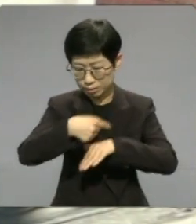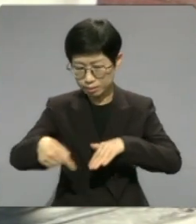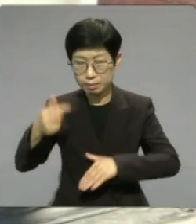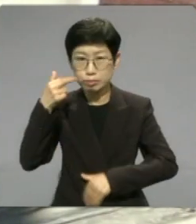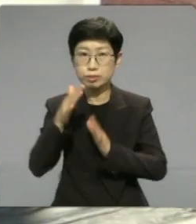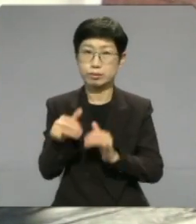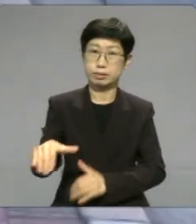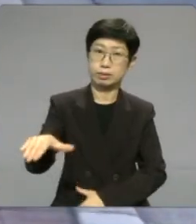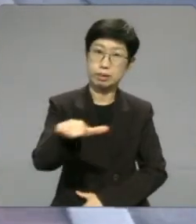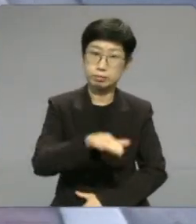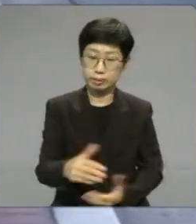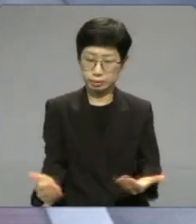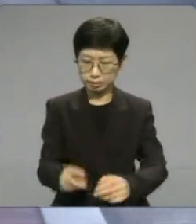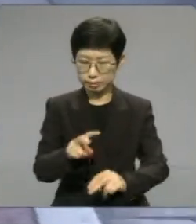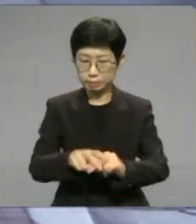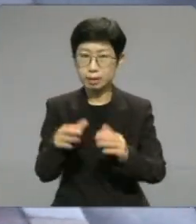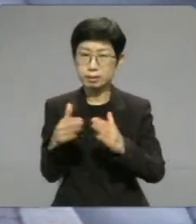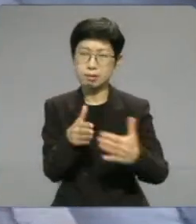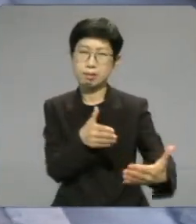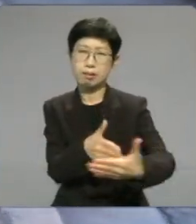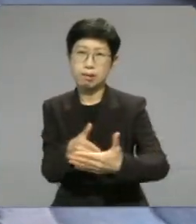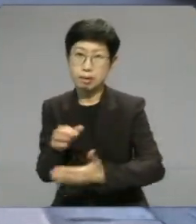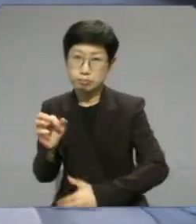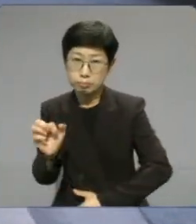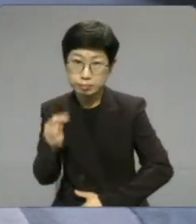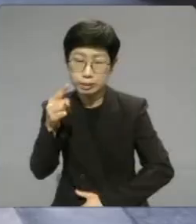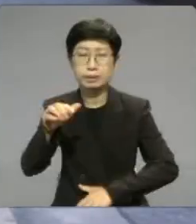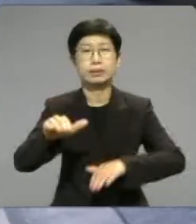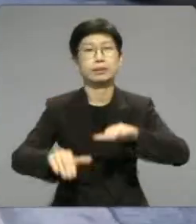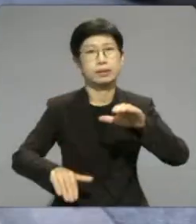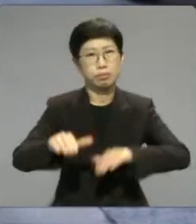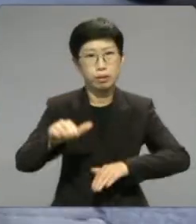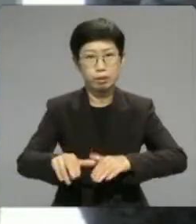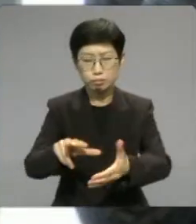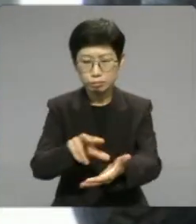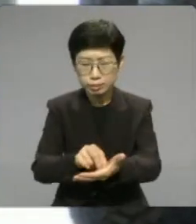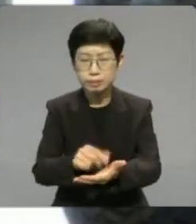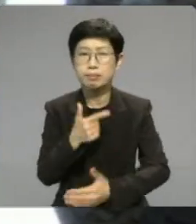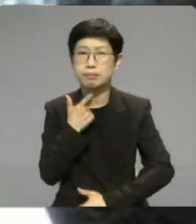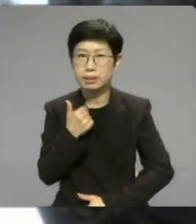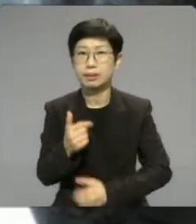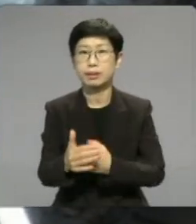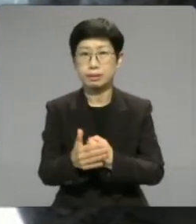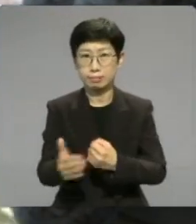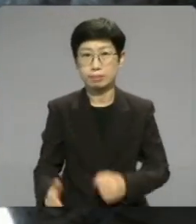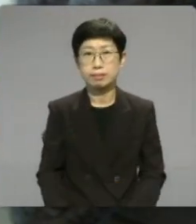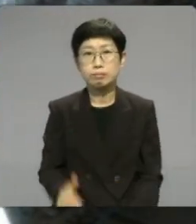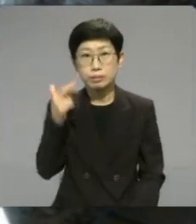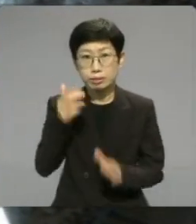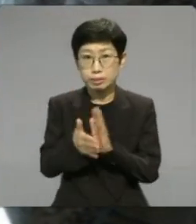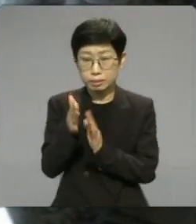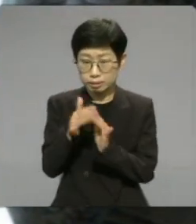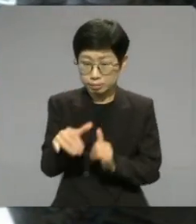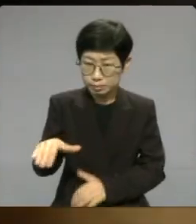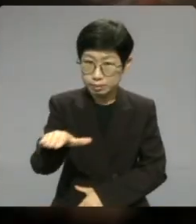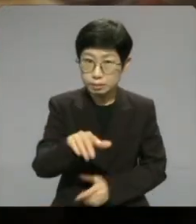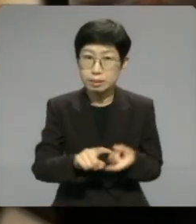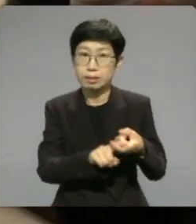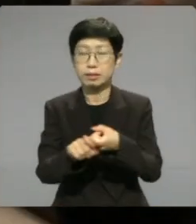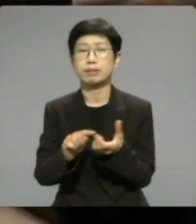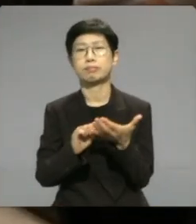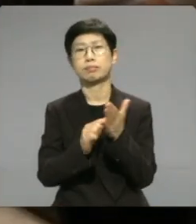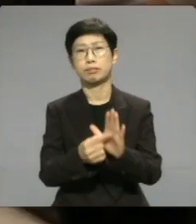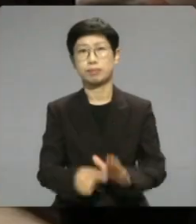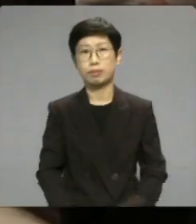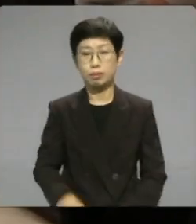미국인들이 일자리와 주택으로 한균 장벽을 겪어왔기 때문 미국 시민자유 연합에 따르면